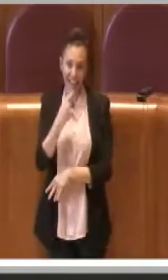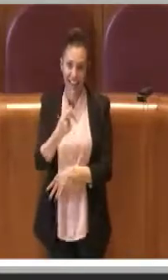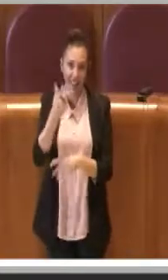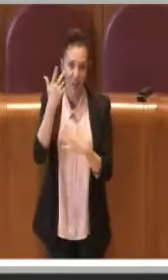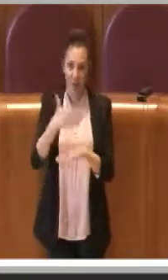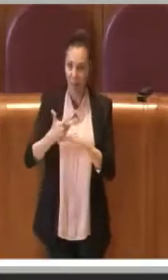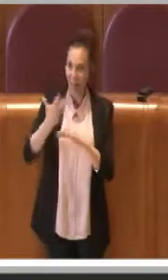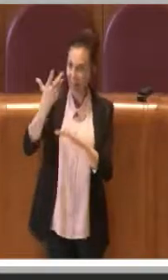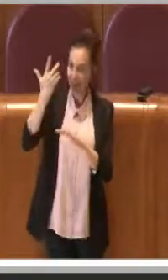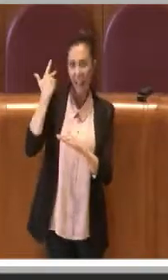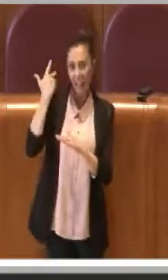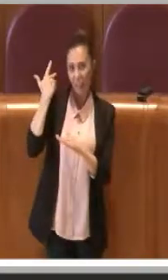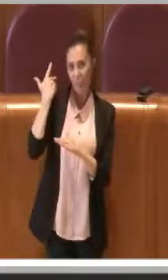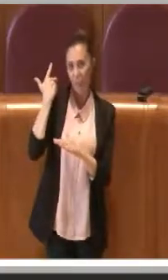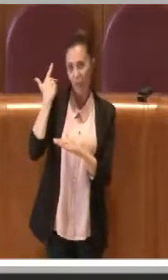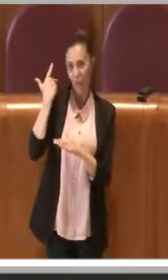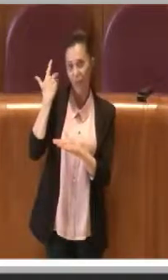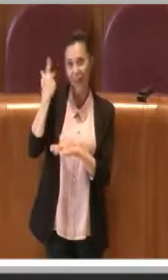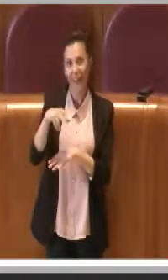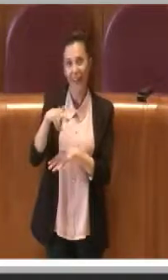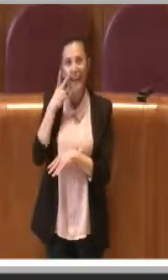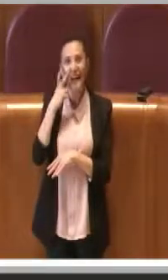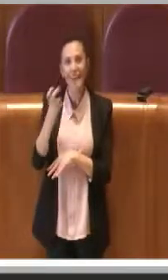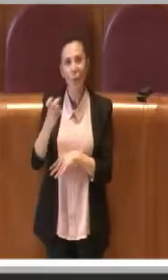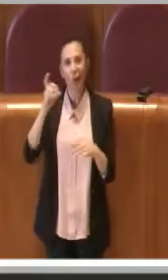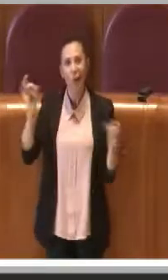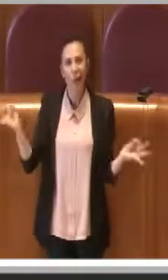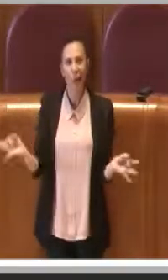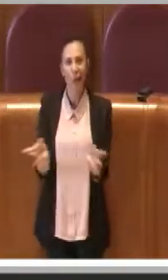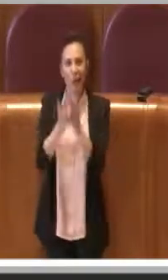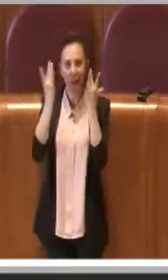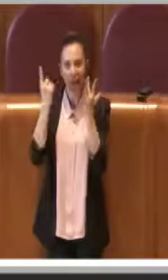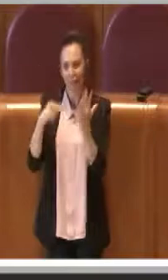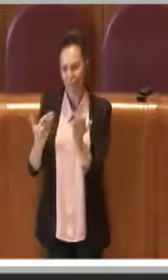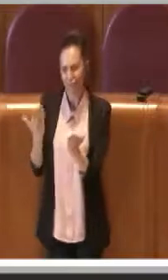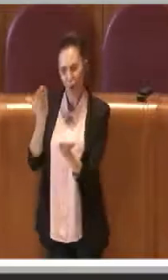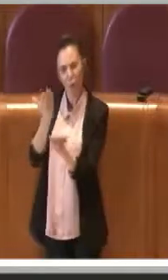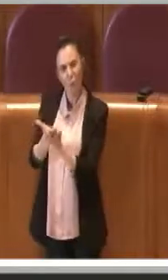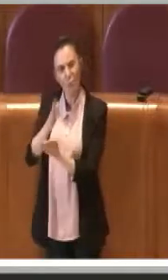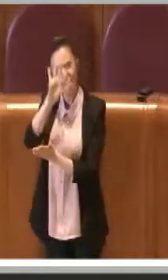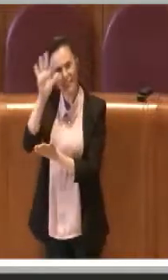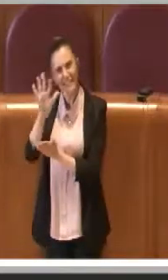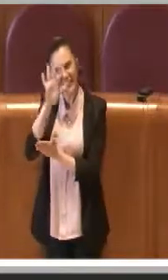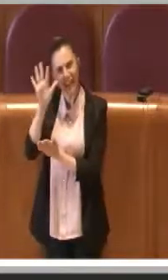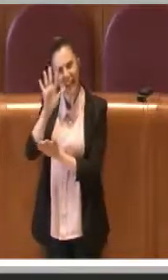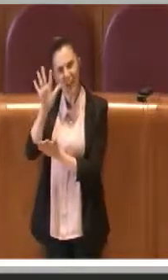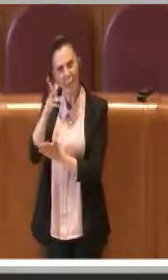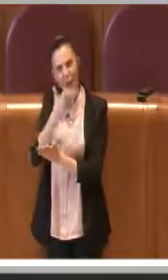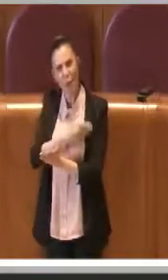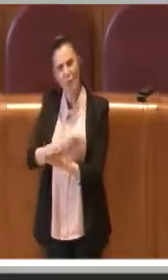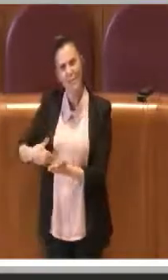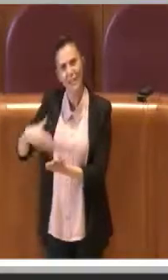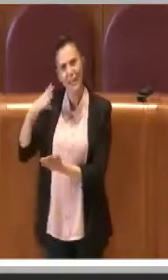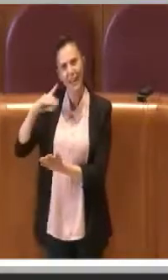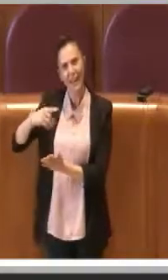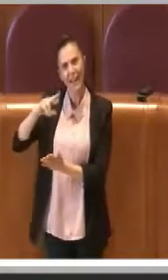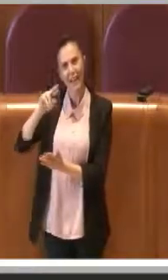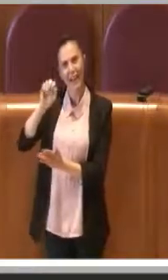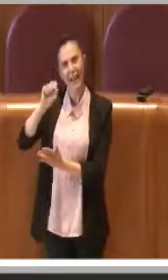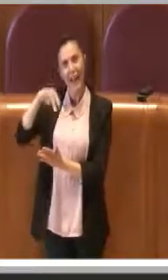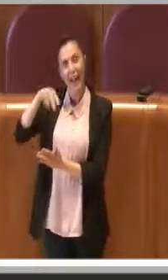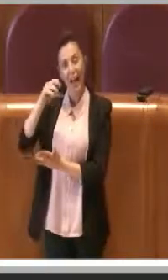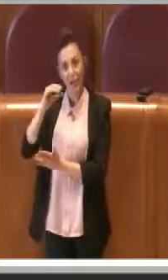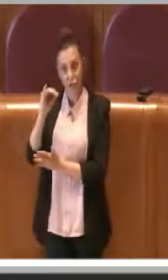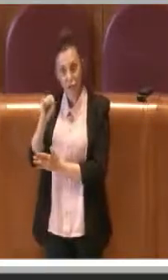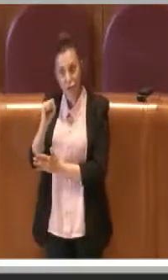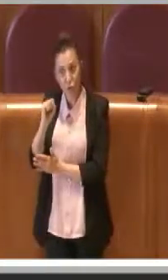fa su riguardo in occasione di un'altra mozione, mi sembra presentata dalla consigliera Grancio. Cioè,